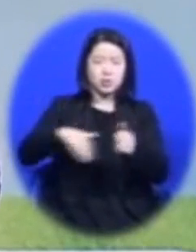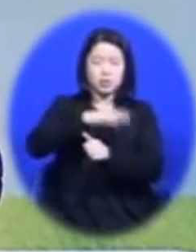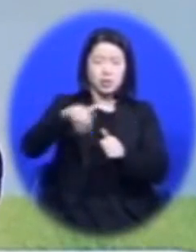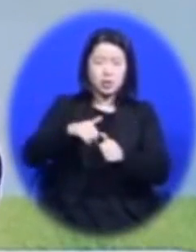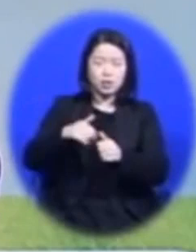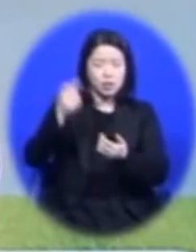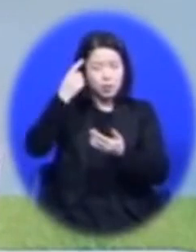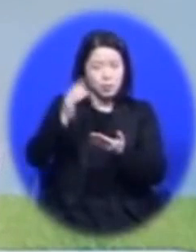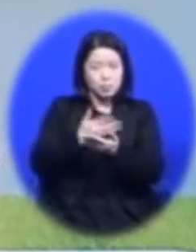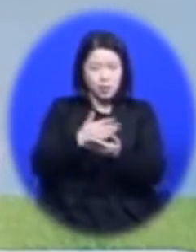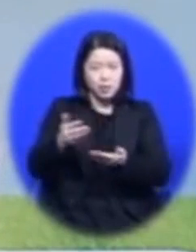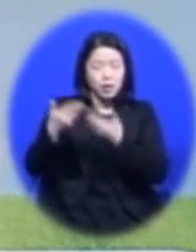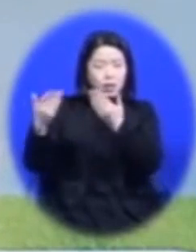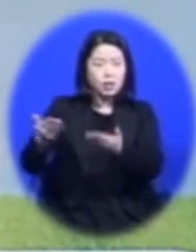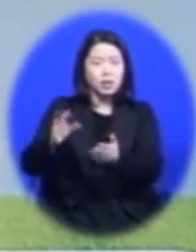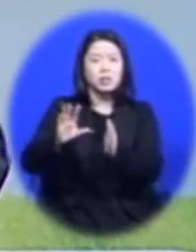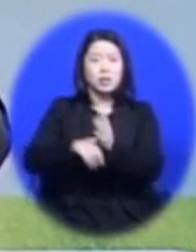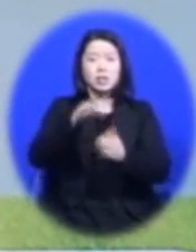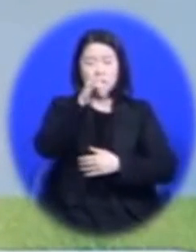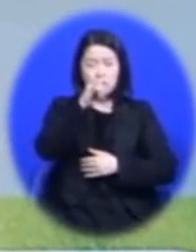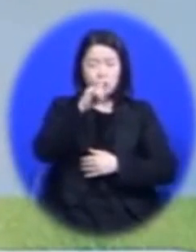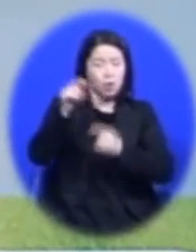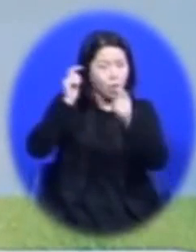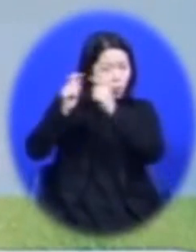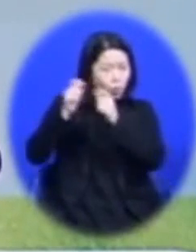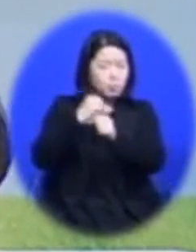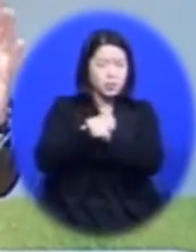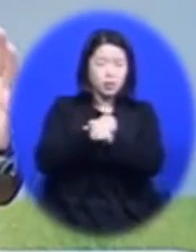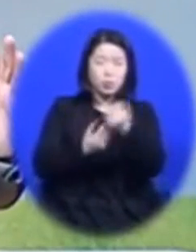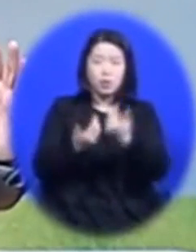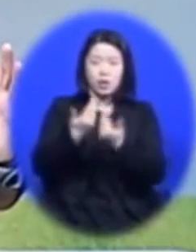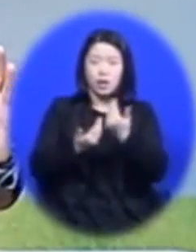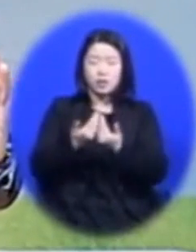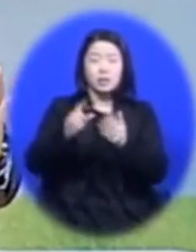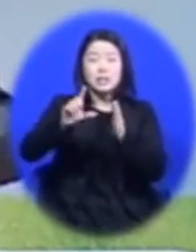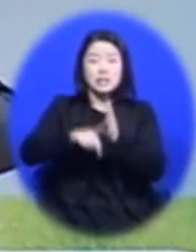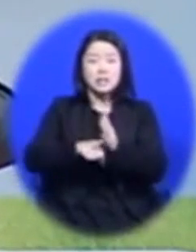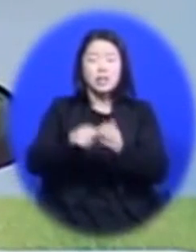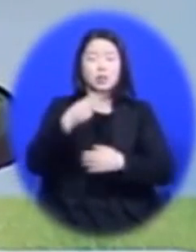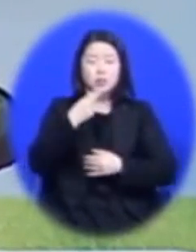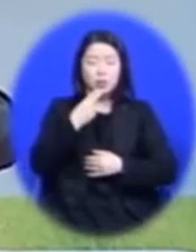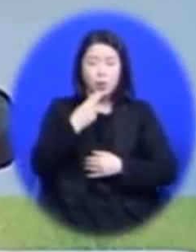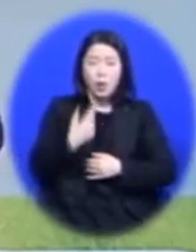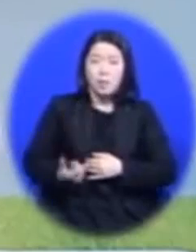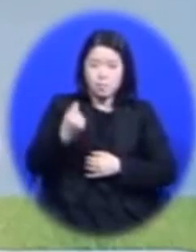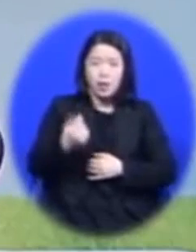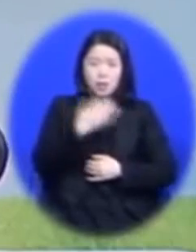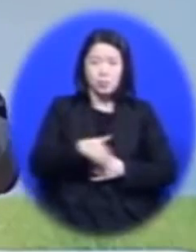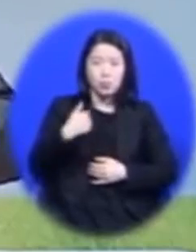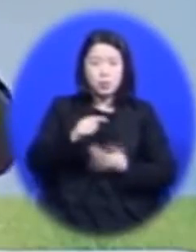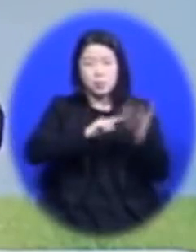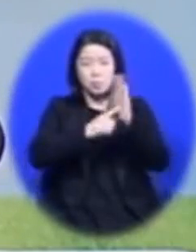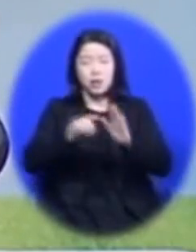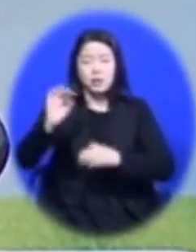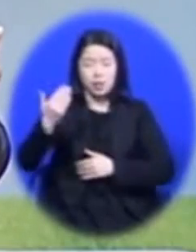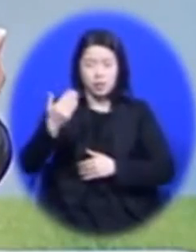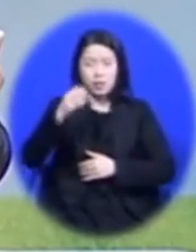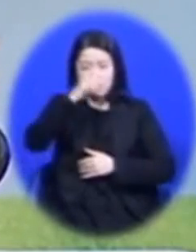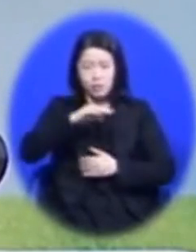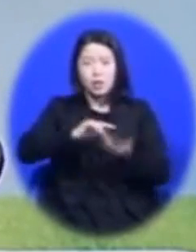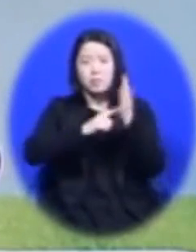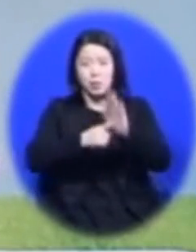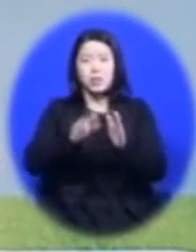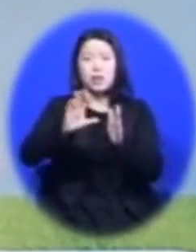판단을 내려야 될 순간이 옵니다. 고민하고 갈등할 시간이 없어요. 그냥 몸이 반응해야 됩니다. 그냥 반응해야